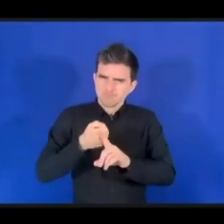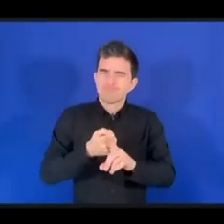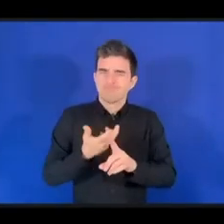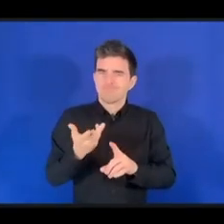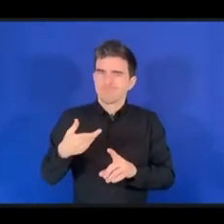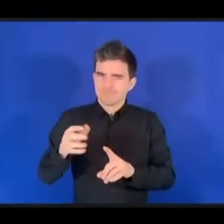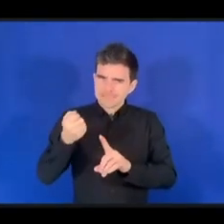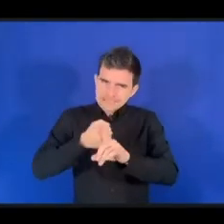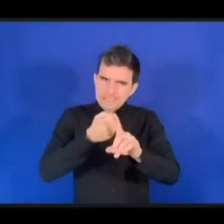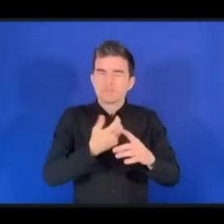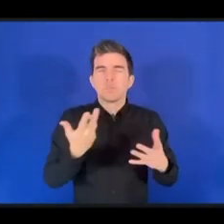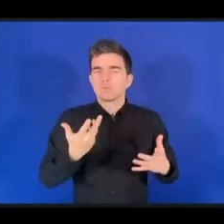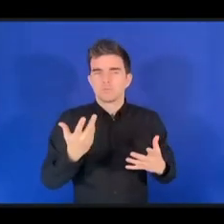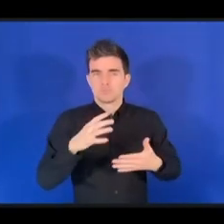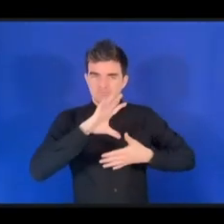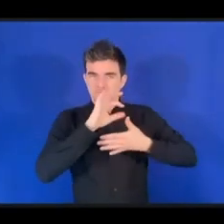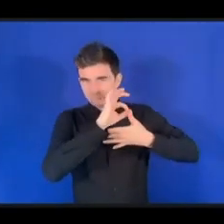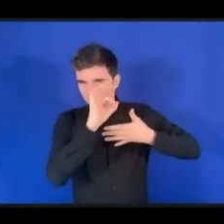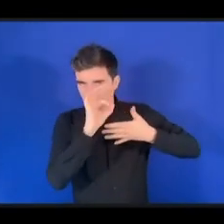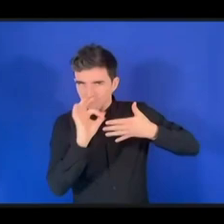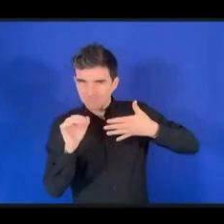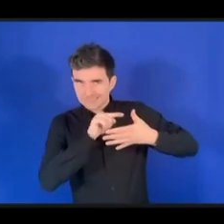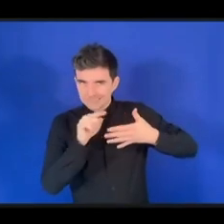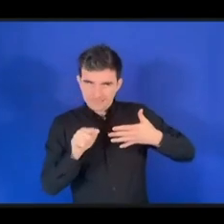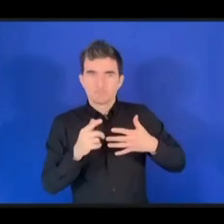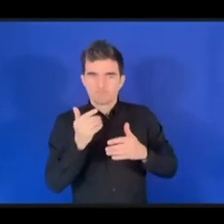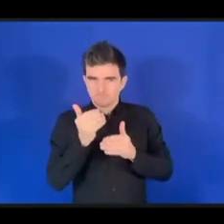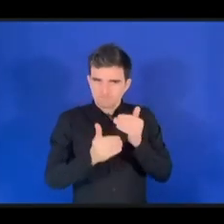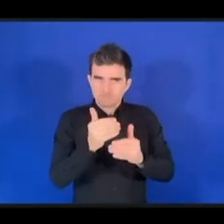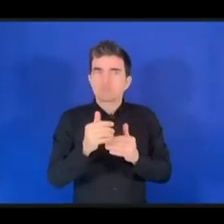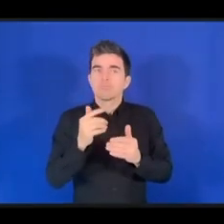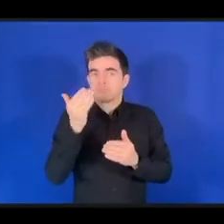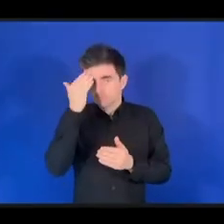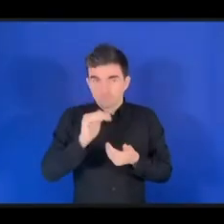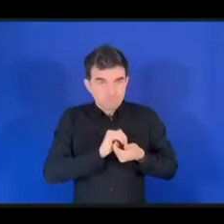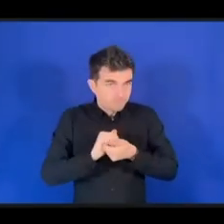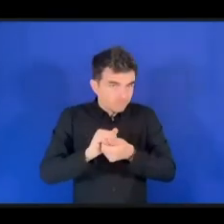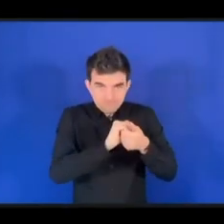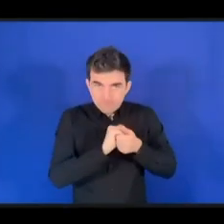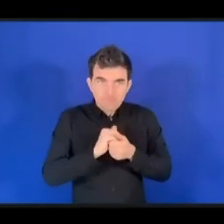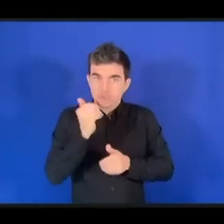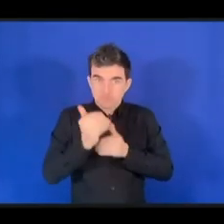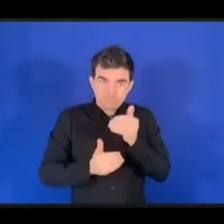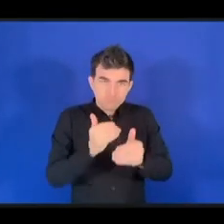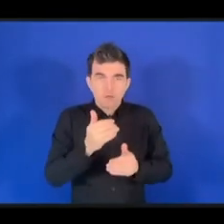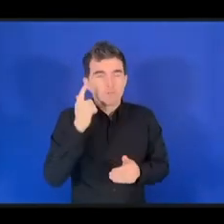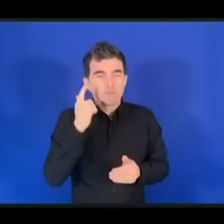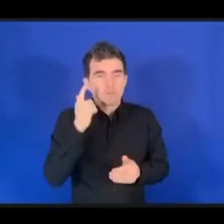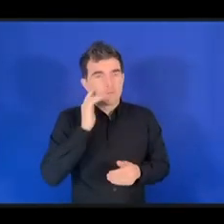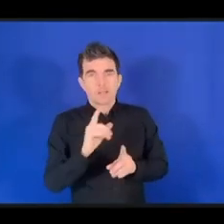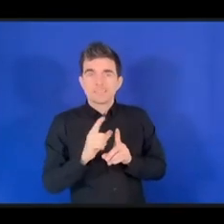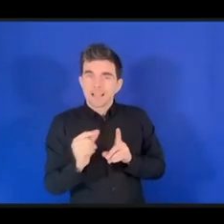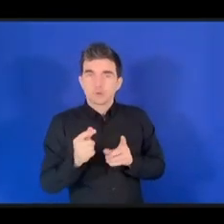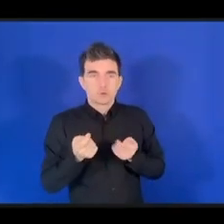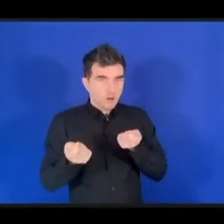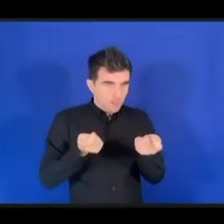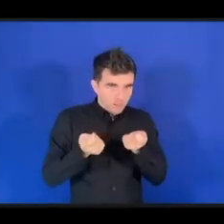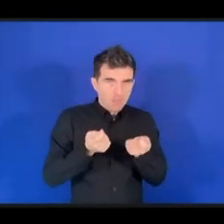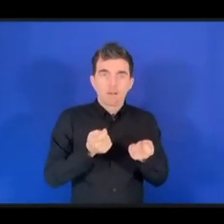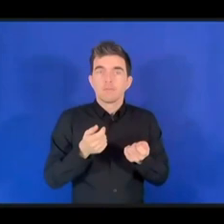في الاتحاد الكاريبي للاتصالات سي تي يو وذلك لكي نعمق من